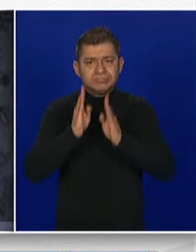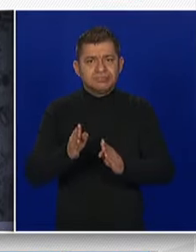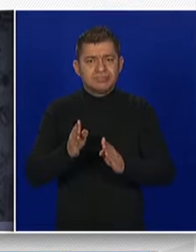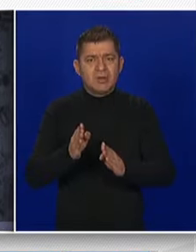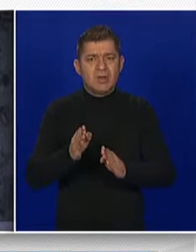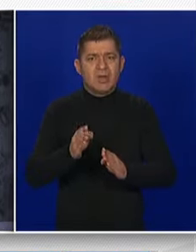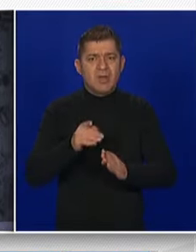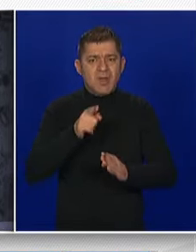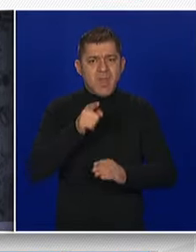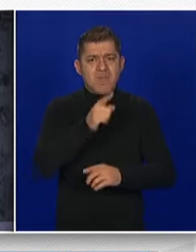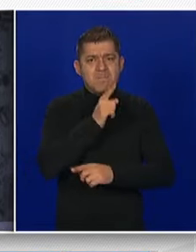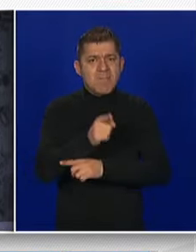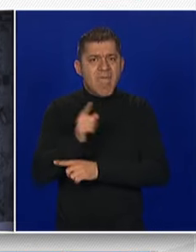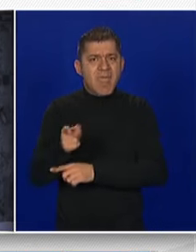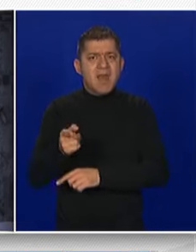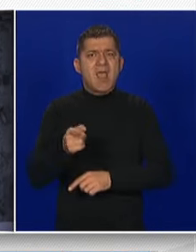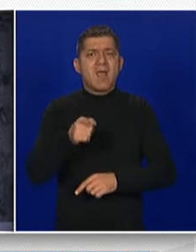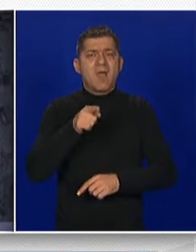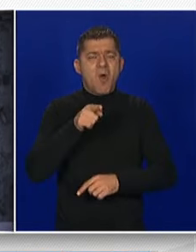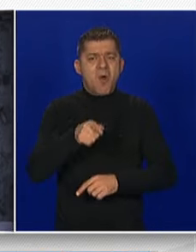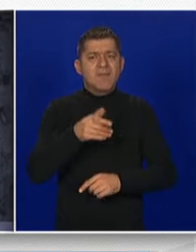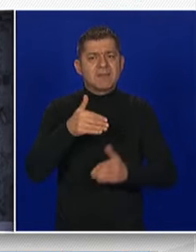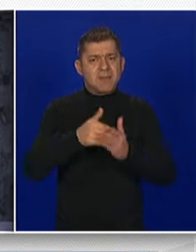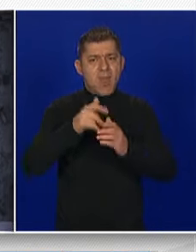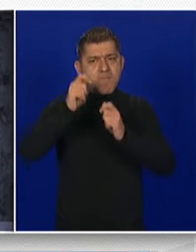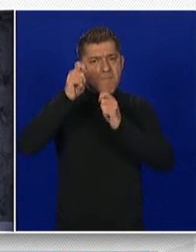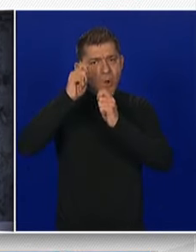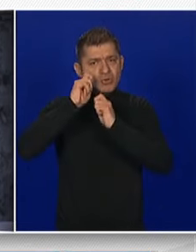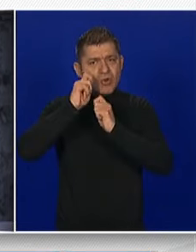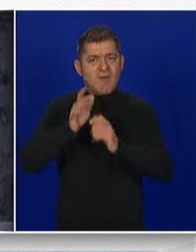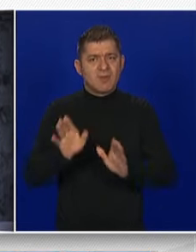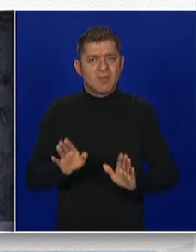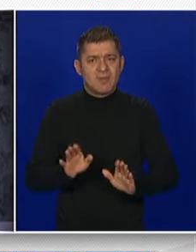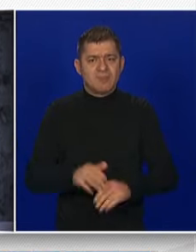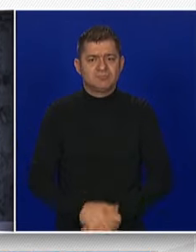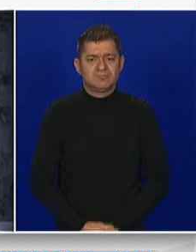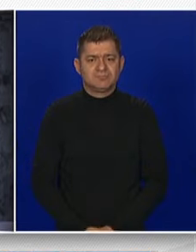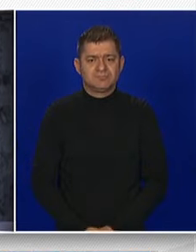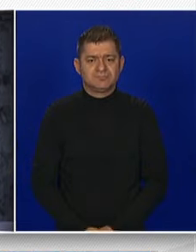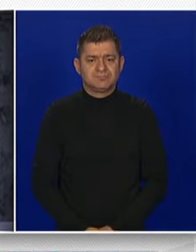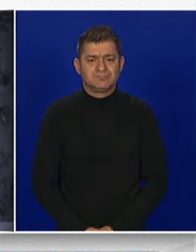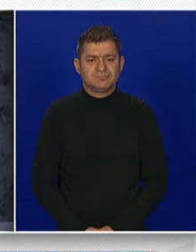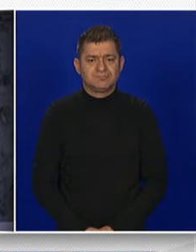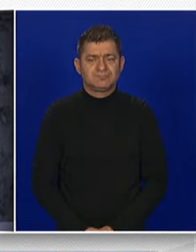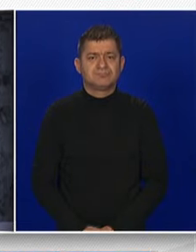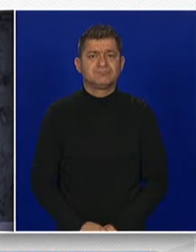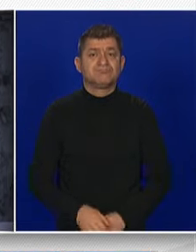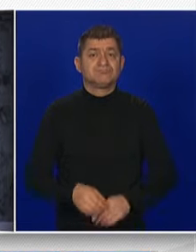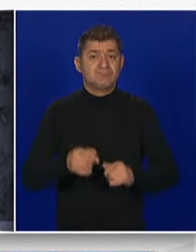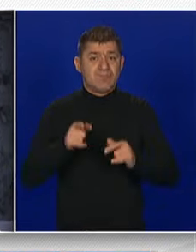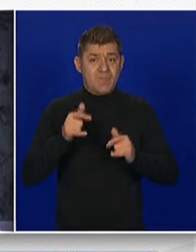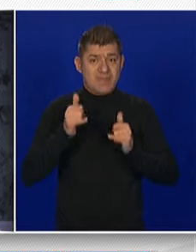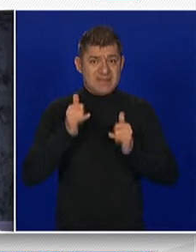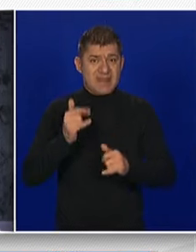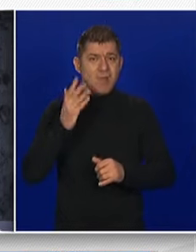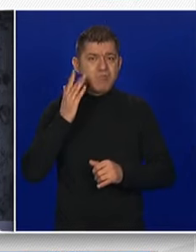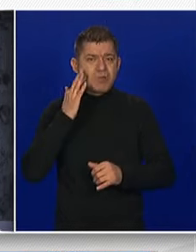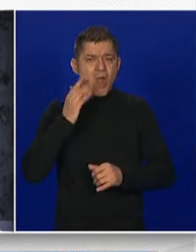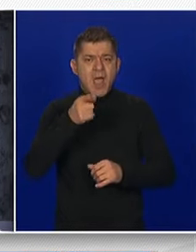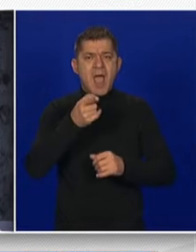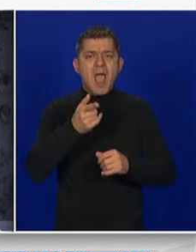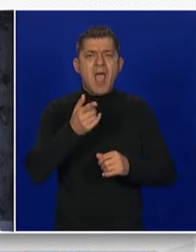to da se ove mjere poštuju. Mislim da je i ta brojka koja je određena po veličini